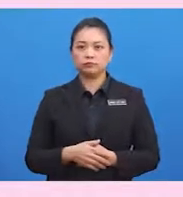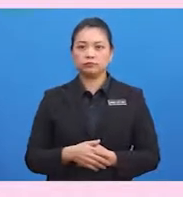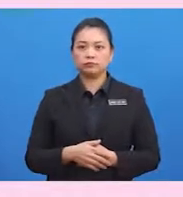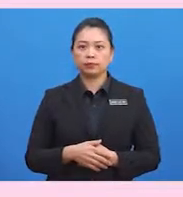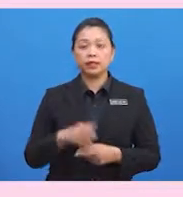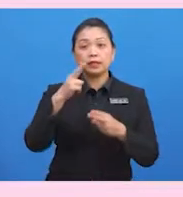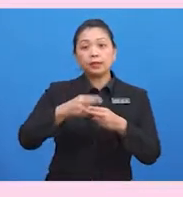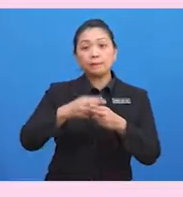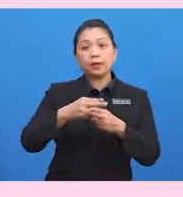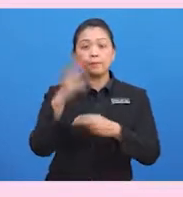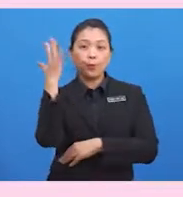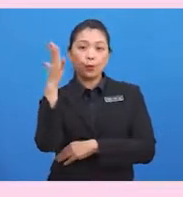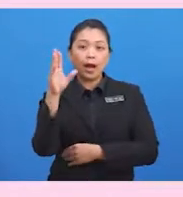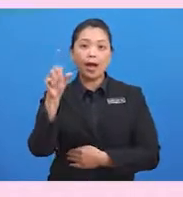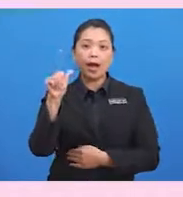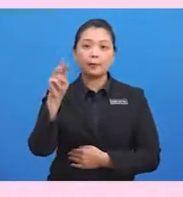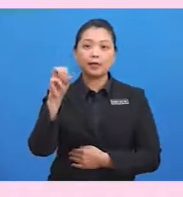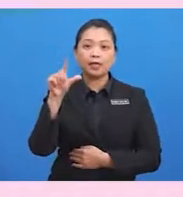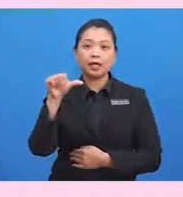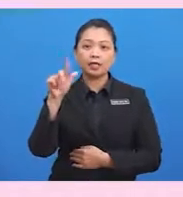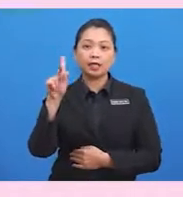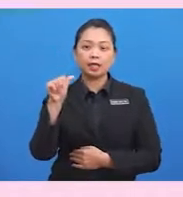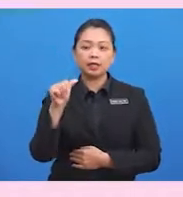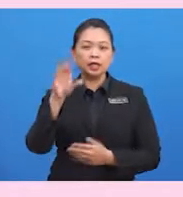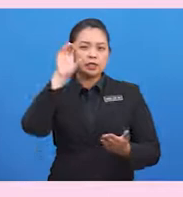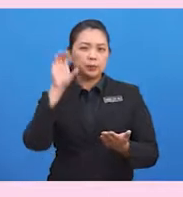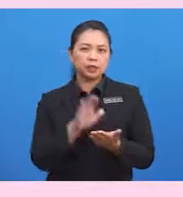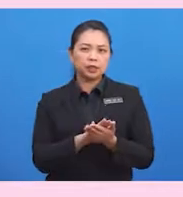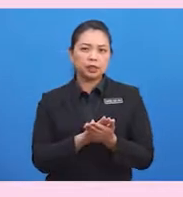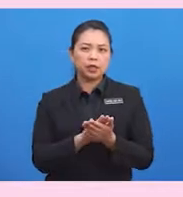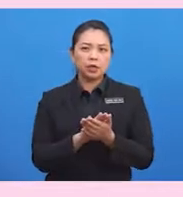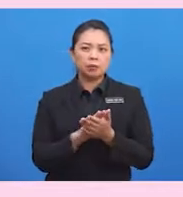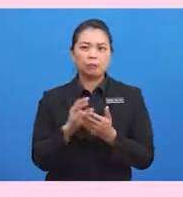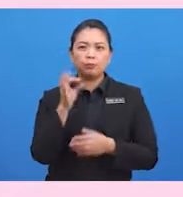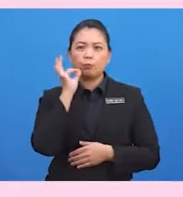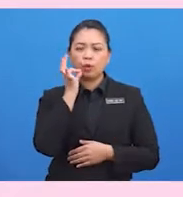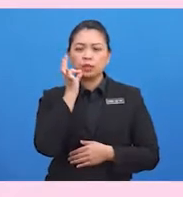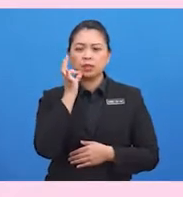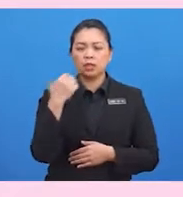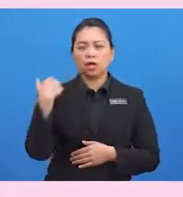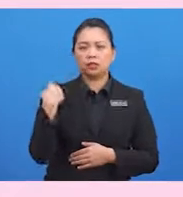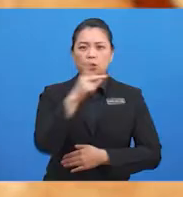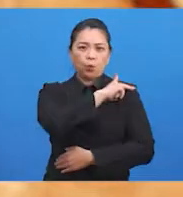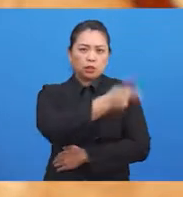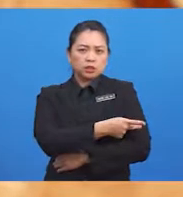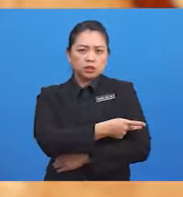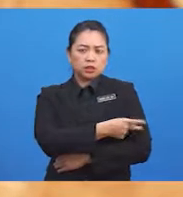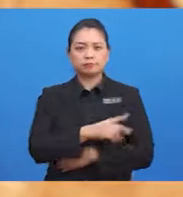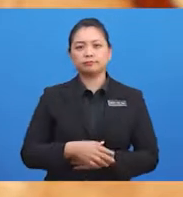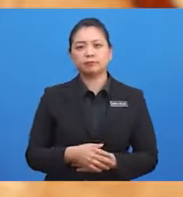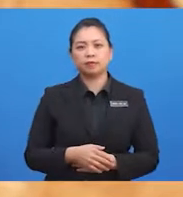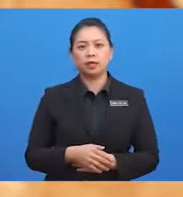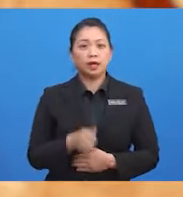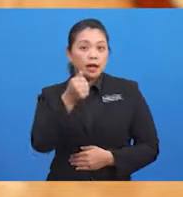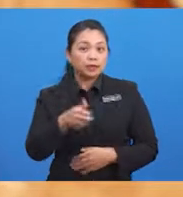Sehun pupuk yang pertama tumbuh di dunia ini dan buahnya mempunyai kuase yang ajaib anda semua